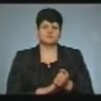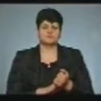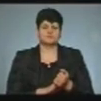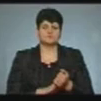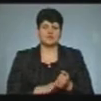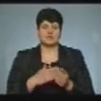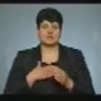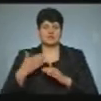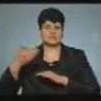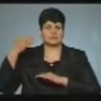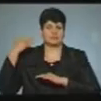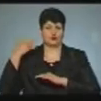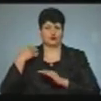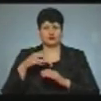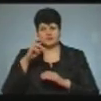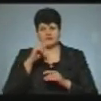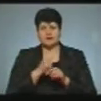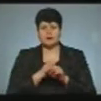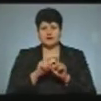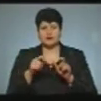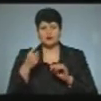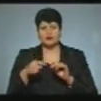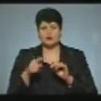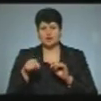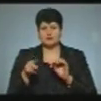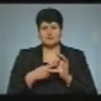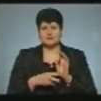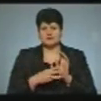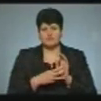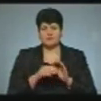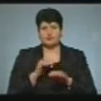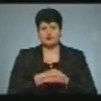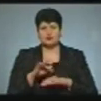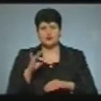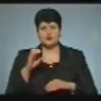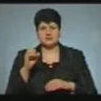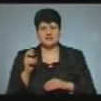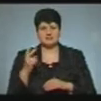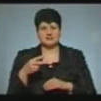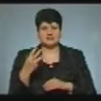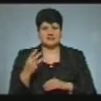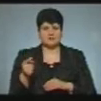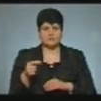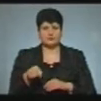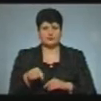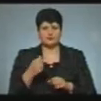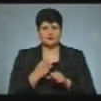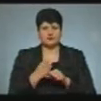За моєю спиною комунальна аптека номер 78, що на вулиці Руська, 23 у Тернополі. У цьому приміщенні вона діє